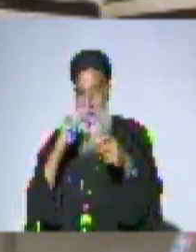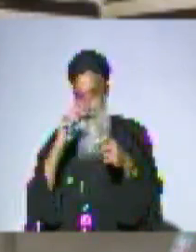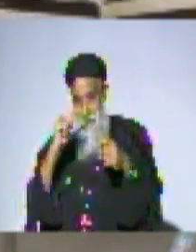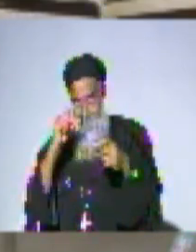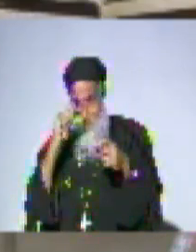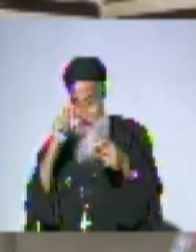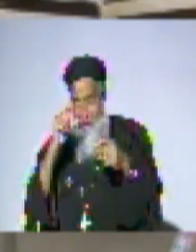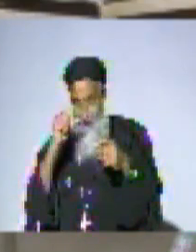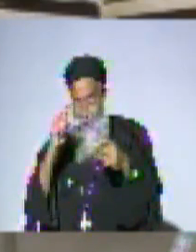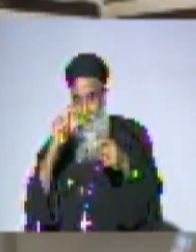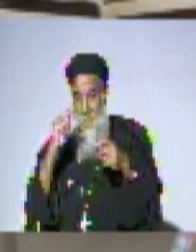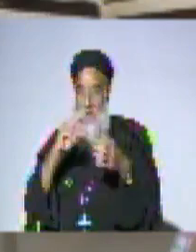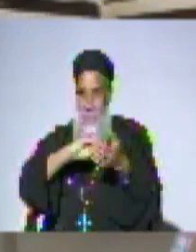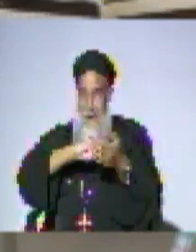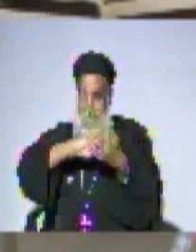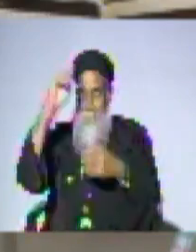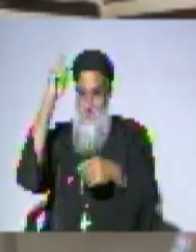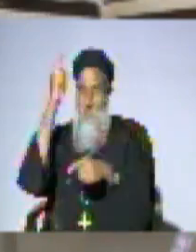أيوه.